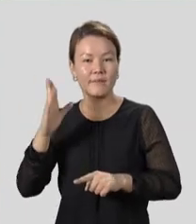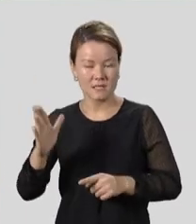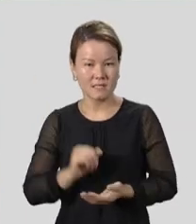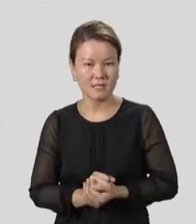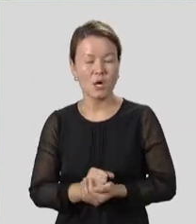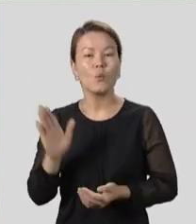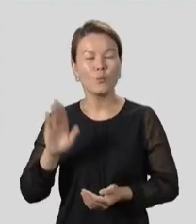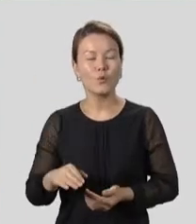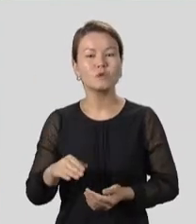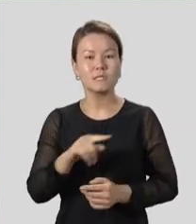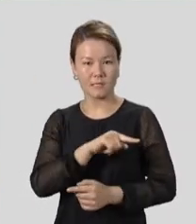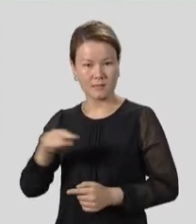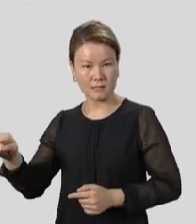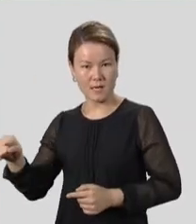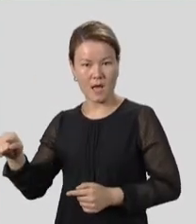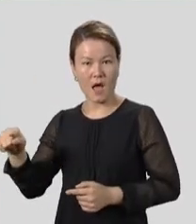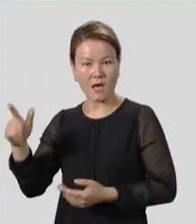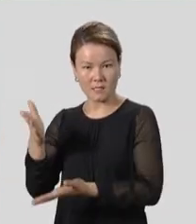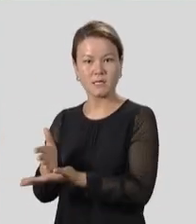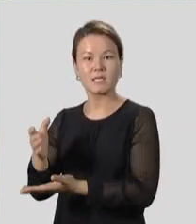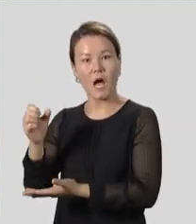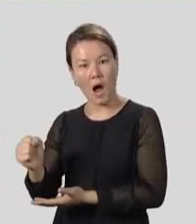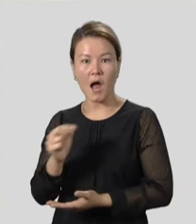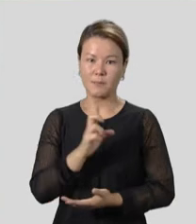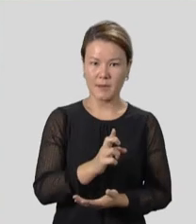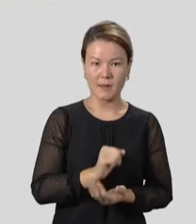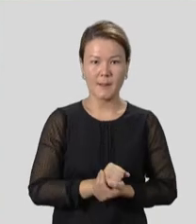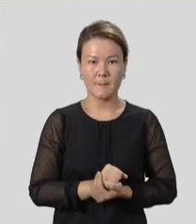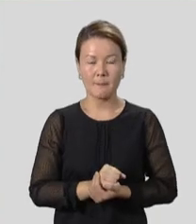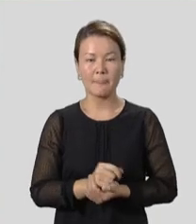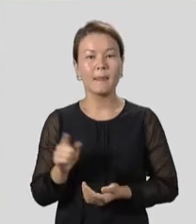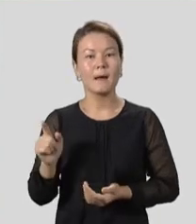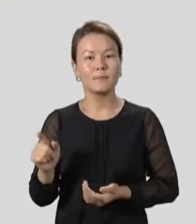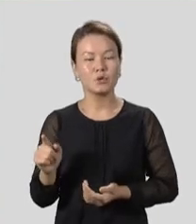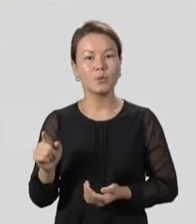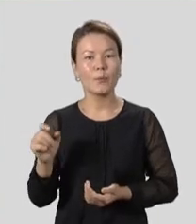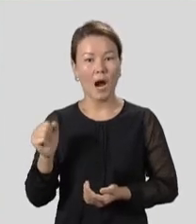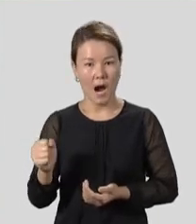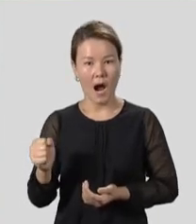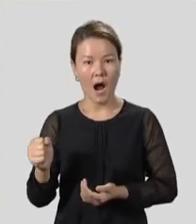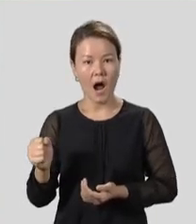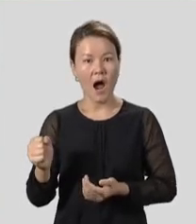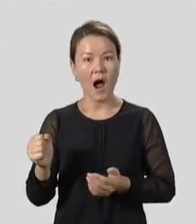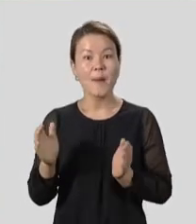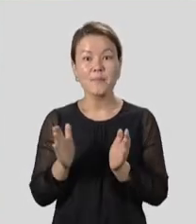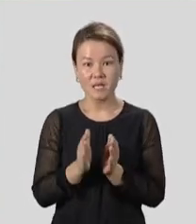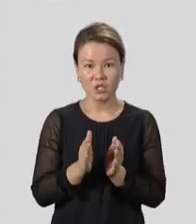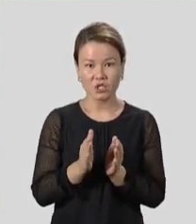координатной прямой отмечены точки А и Б. Причем А меньше числа